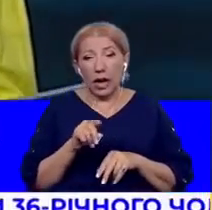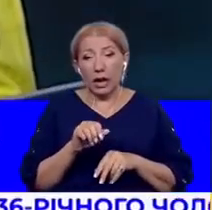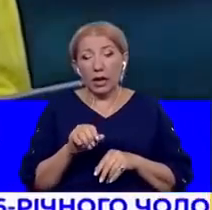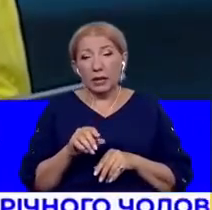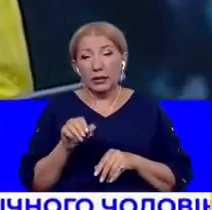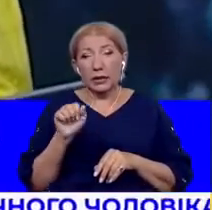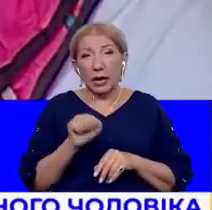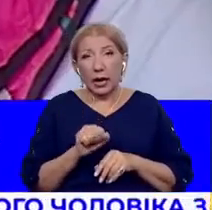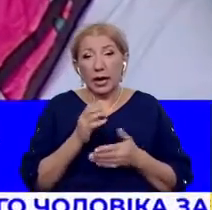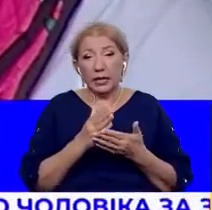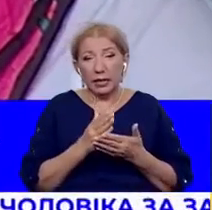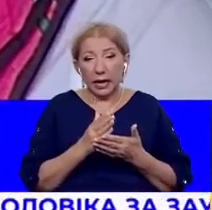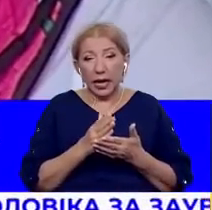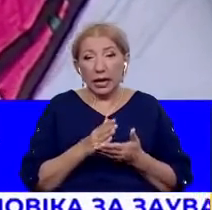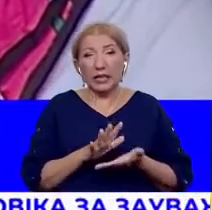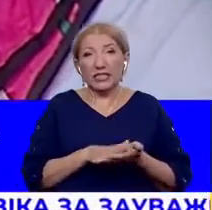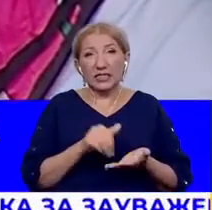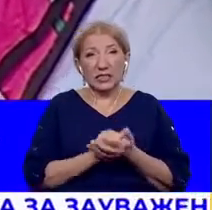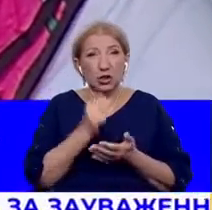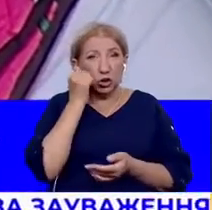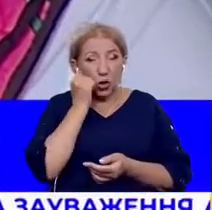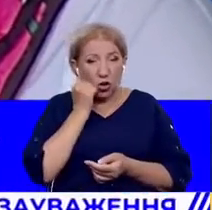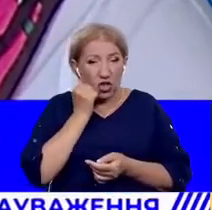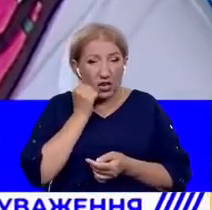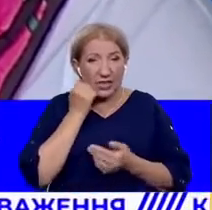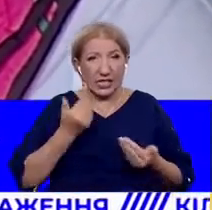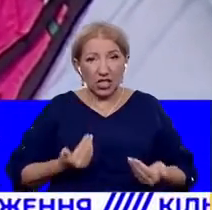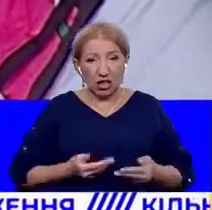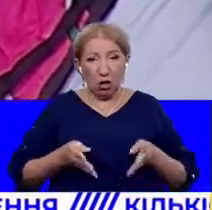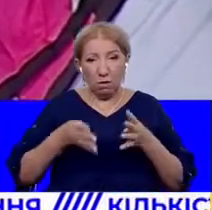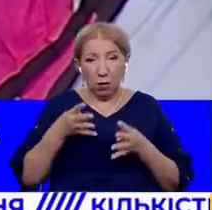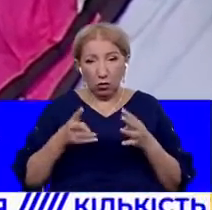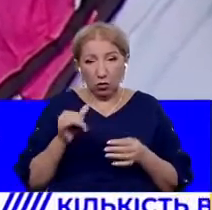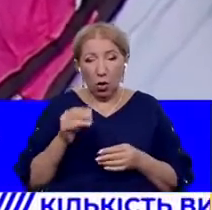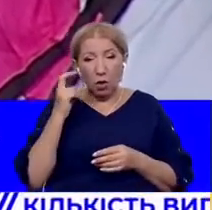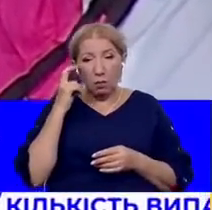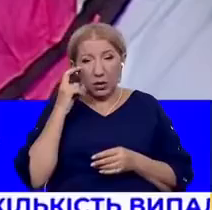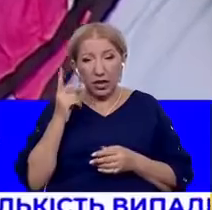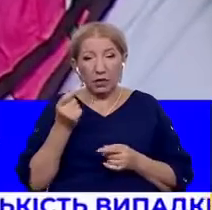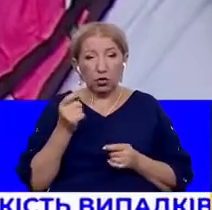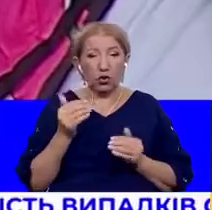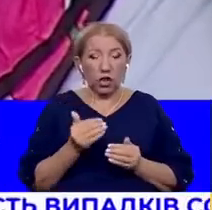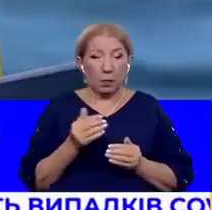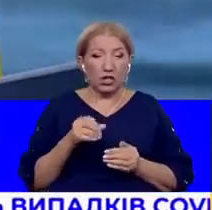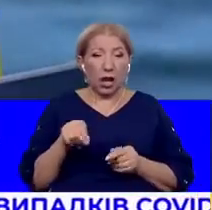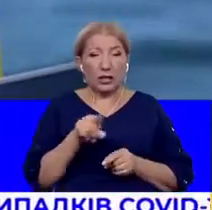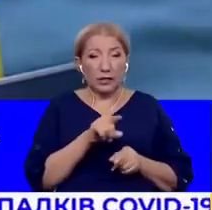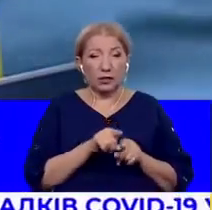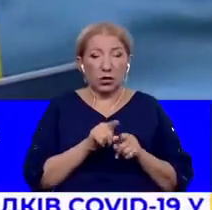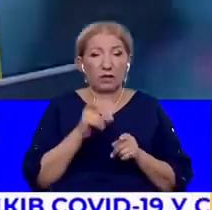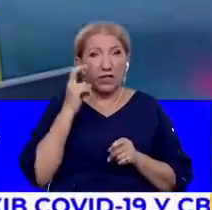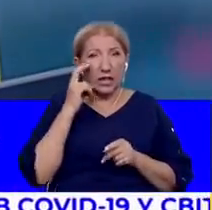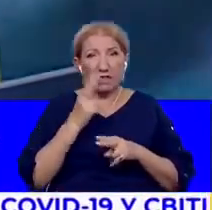просто. Є, власне, зношеність житлового фонду. По Києву вона трошки менша, але тим паче у